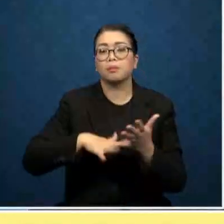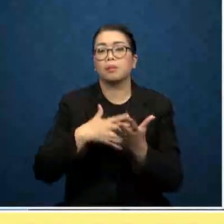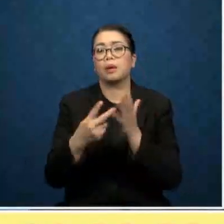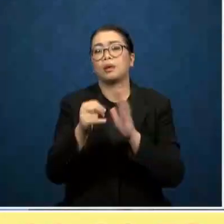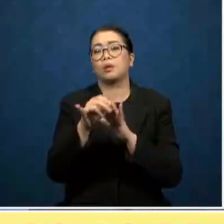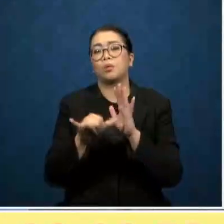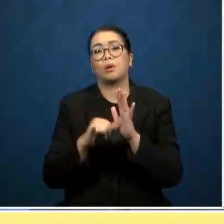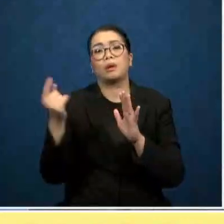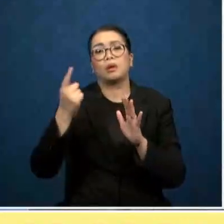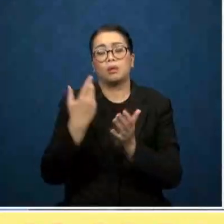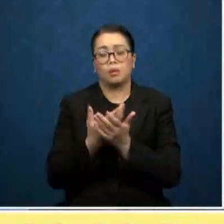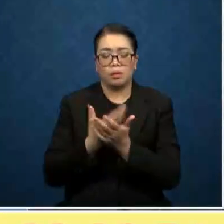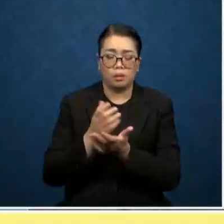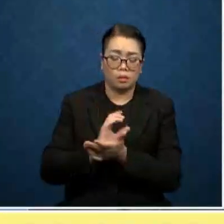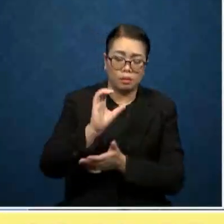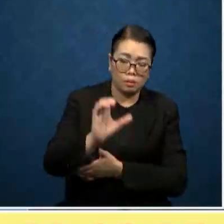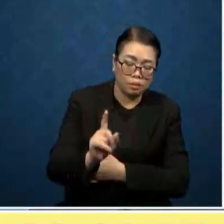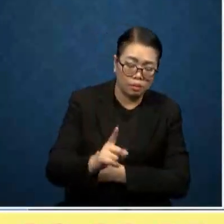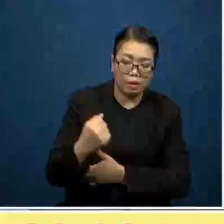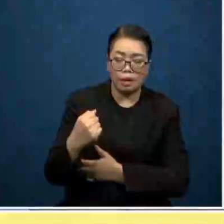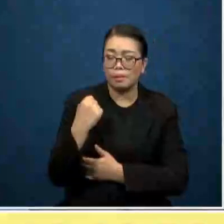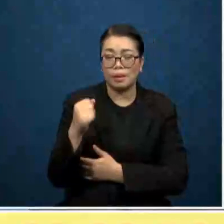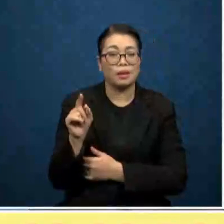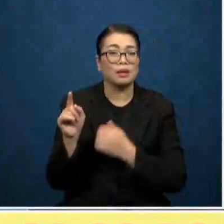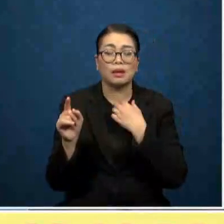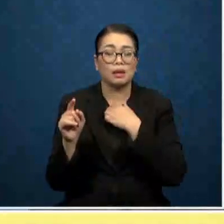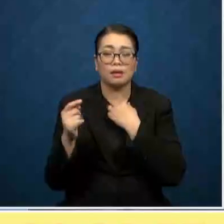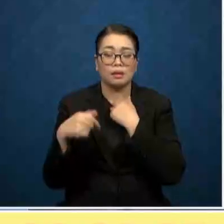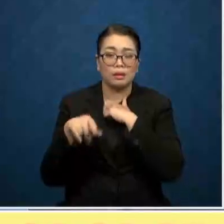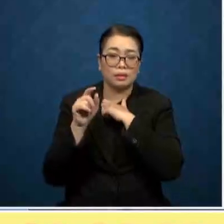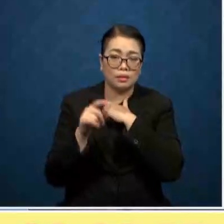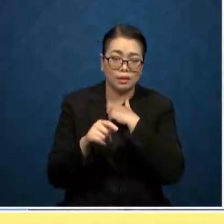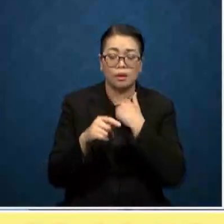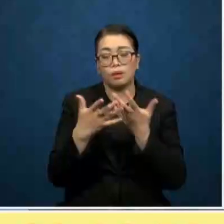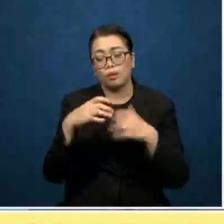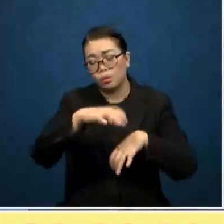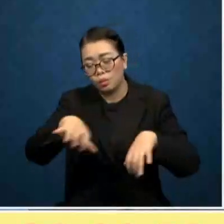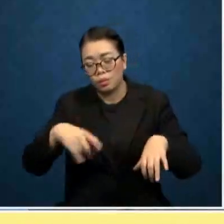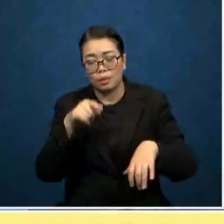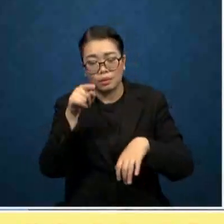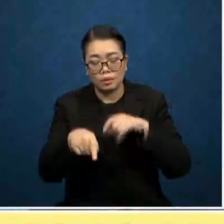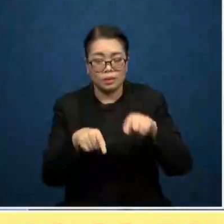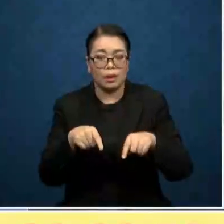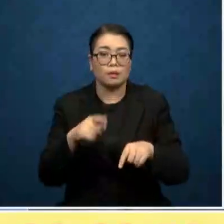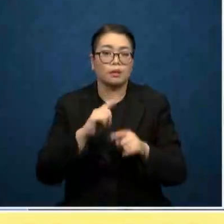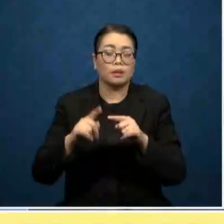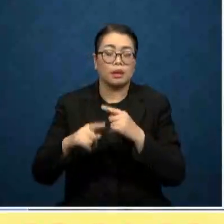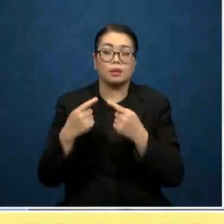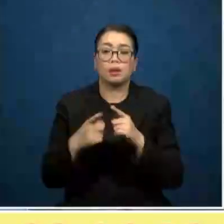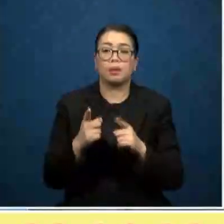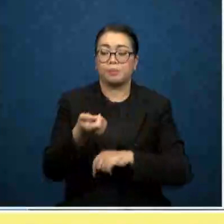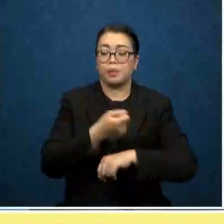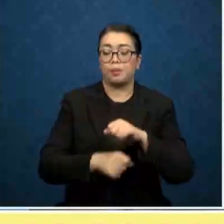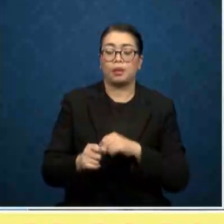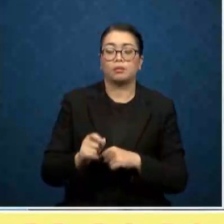ใดได้เงินมาอย่างไรเมีอำนาจหน้าที่ในการสั่งหน่วยงานต่างๆหรือไม่อย่างไร